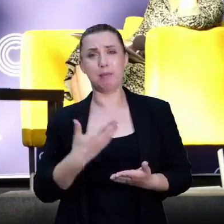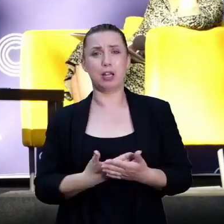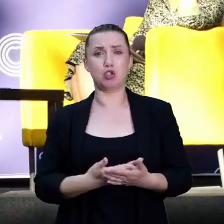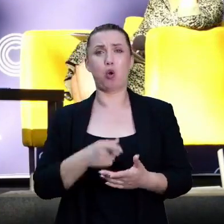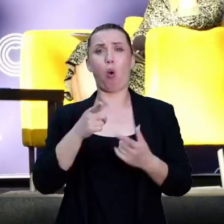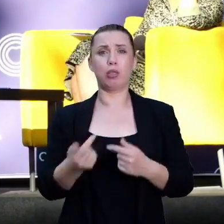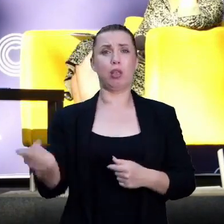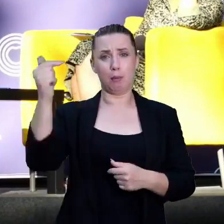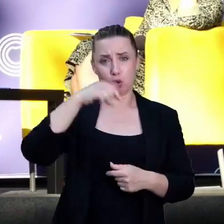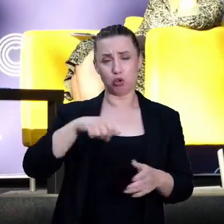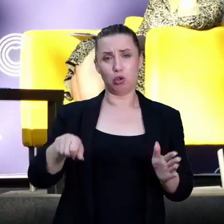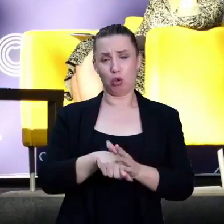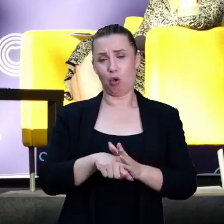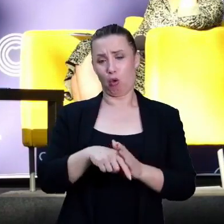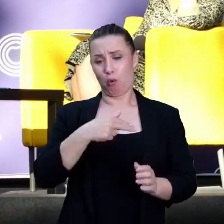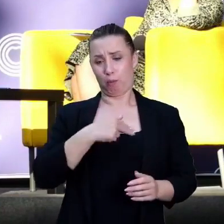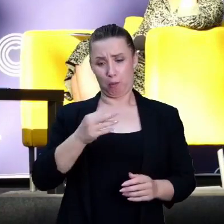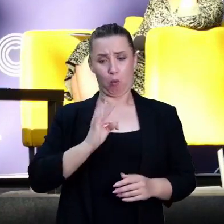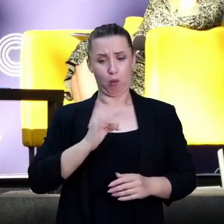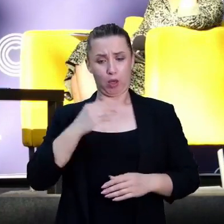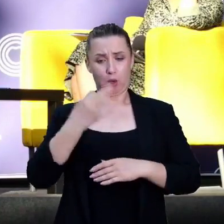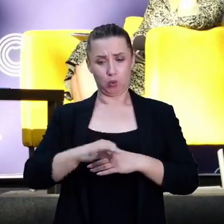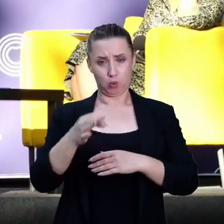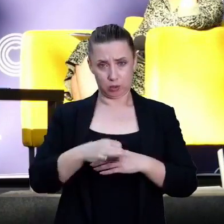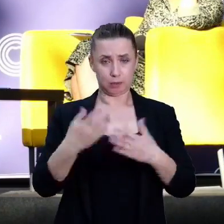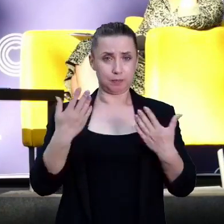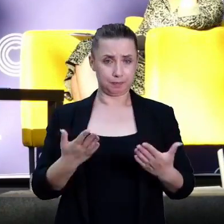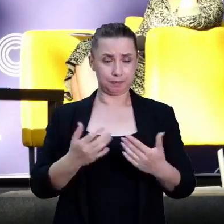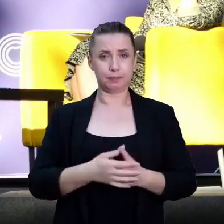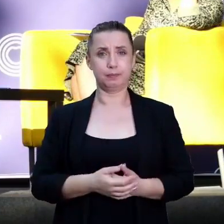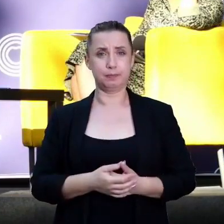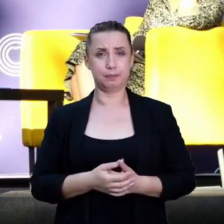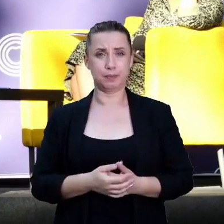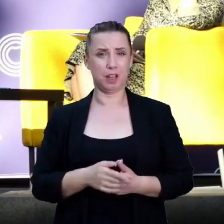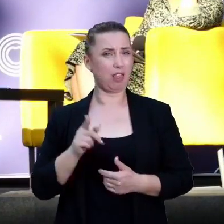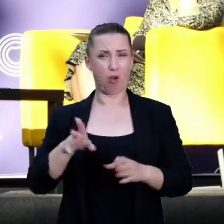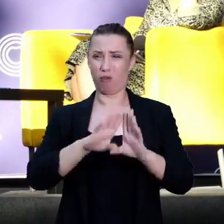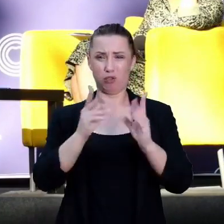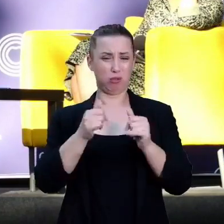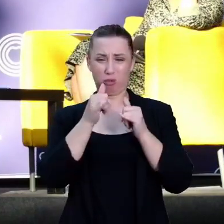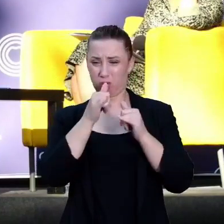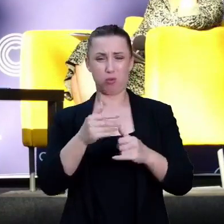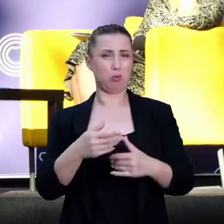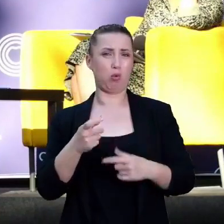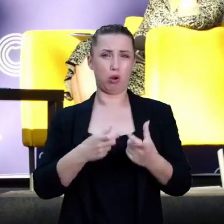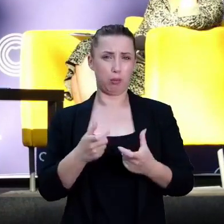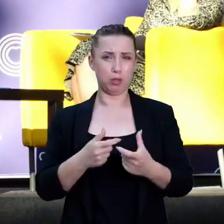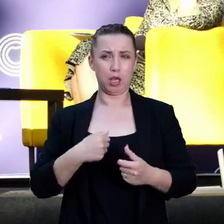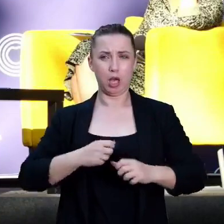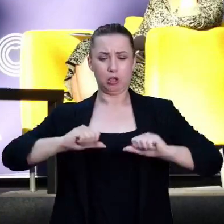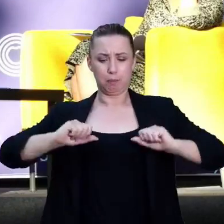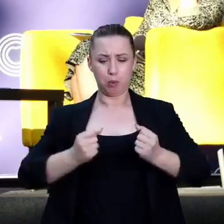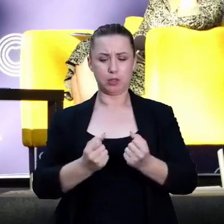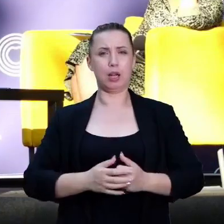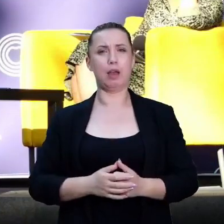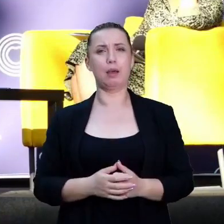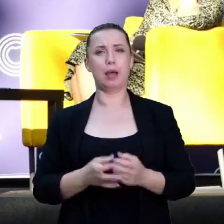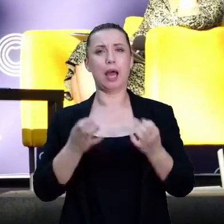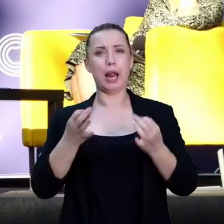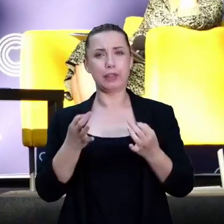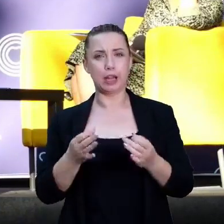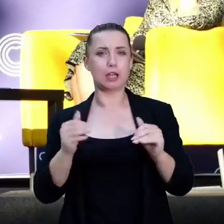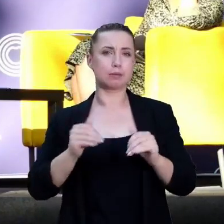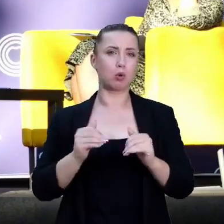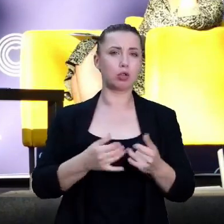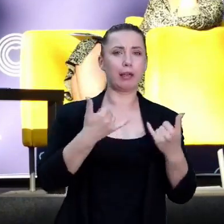zespołowa praca. A tutaj nagle okazało się, że tego wszystkiego nie można było robić, więc jakby zdwoiłam siły, powiedziałam, słuchajcie, teraz zajmiemy się może